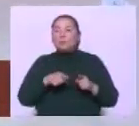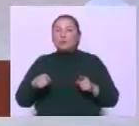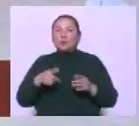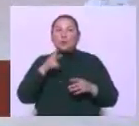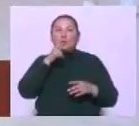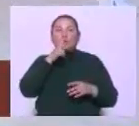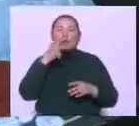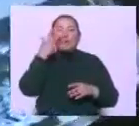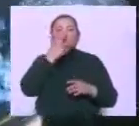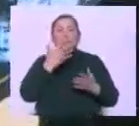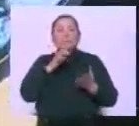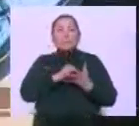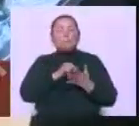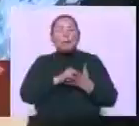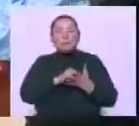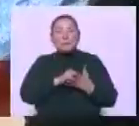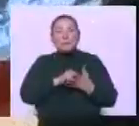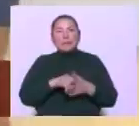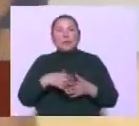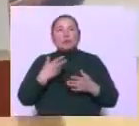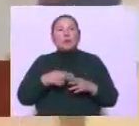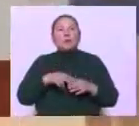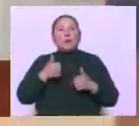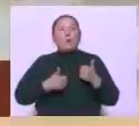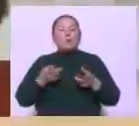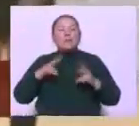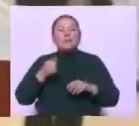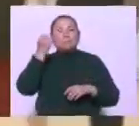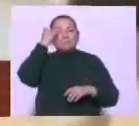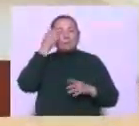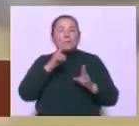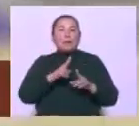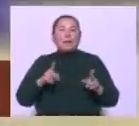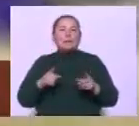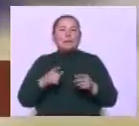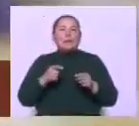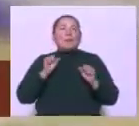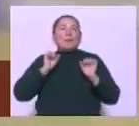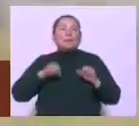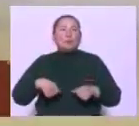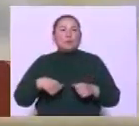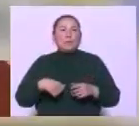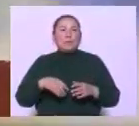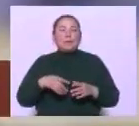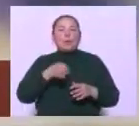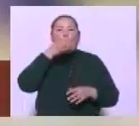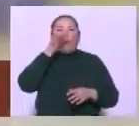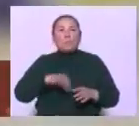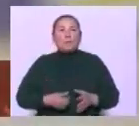около 3 лет занимается любимым делом, говорит, что этот конкурс останется в ее памяти как невероятная возможность и бесценный